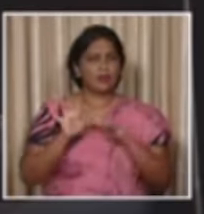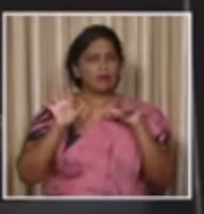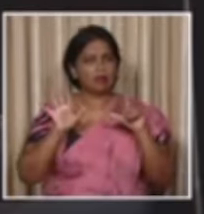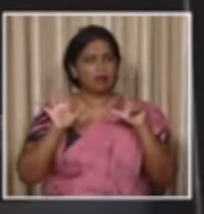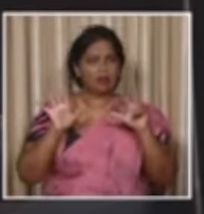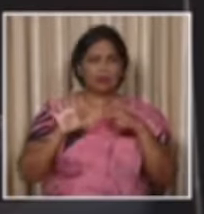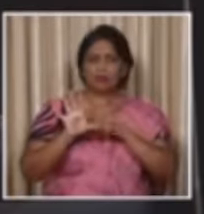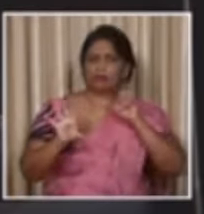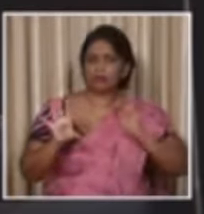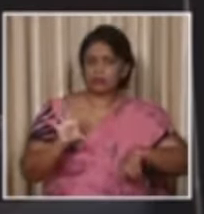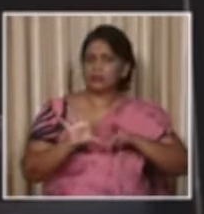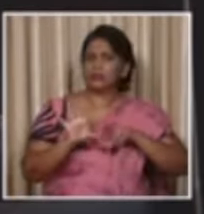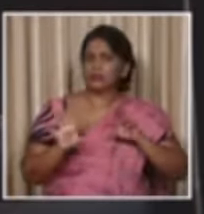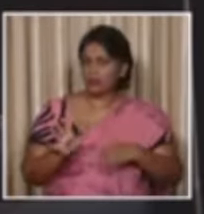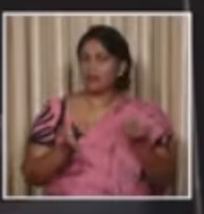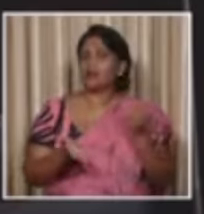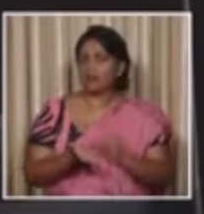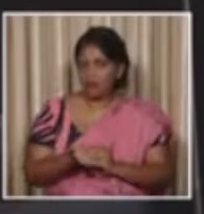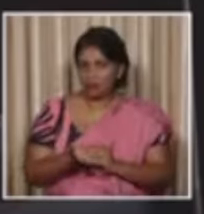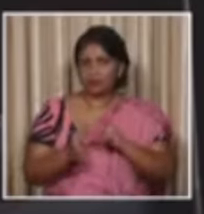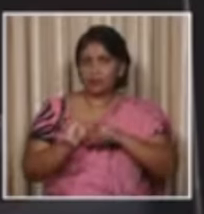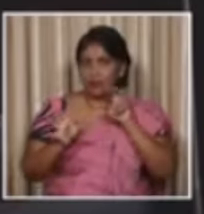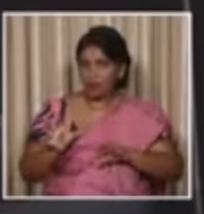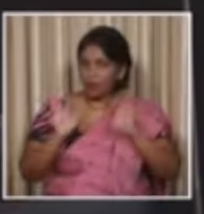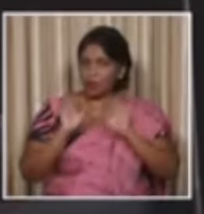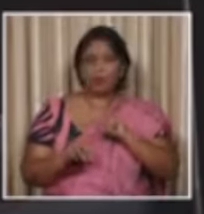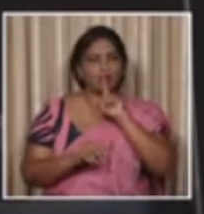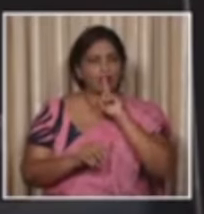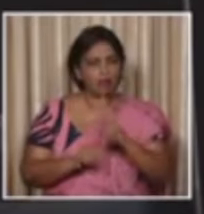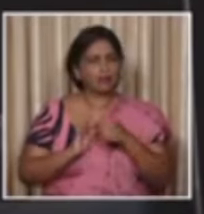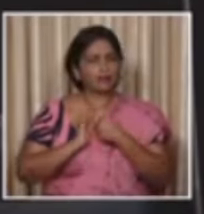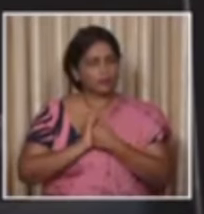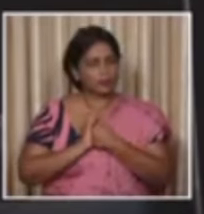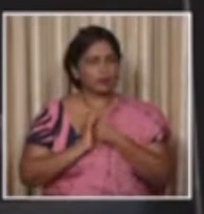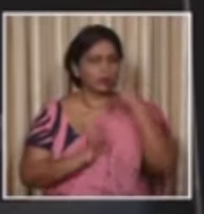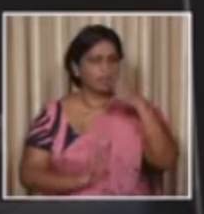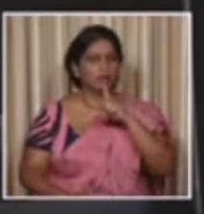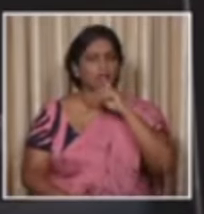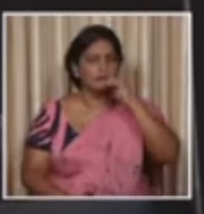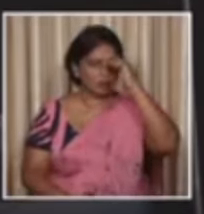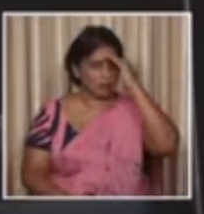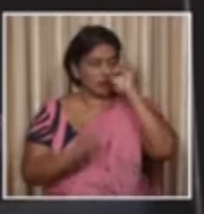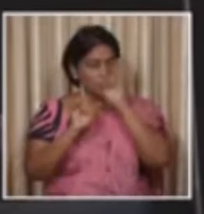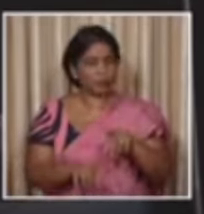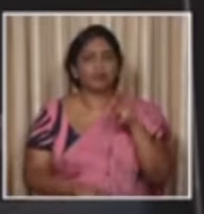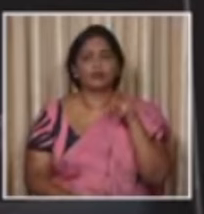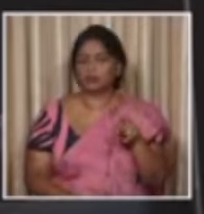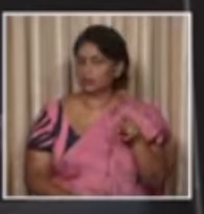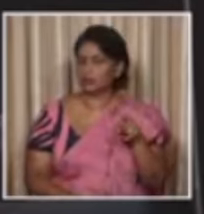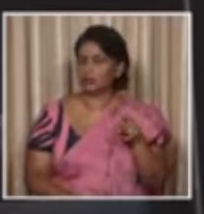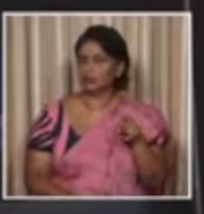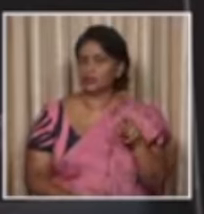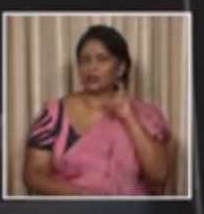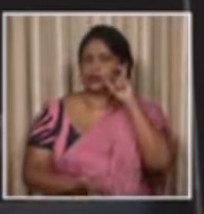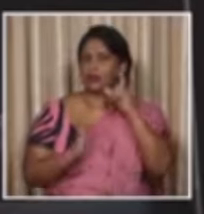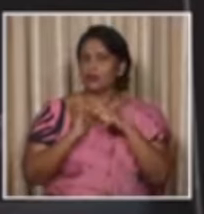කොටක්ද අයින් වුණා. මම නැවතත් මේ අයින් වෙන්නේ නැතුව අහන්නේ ගරු නියෝජ්‍ය කතානායකතුමා විදියට දැන් මේ